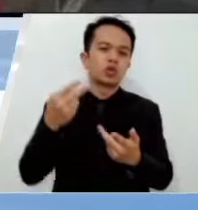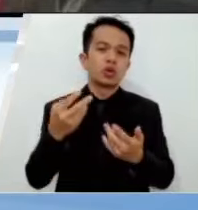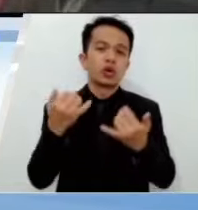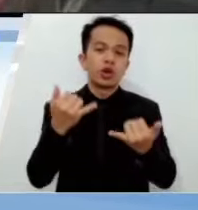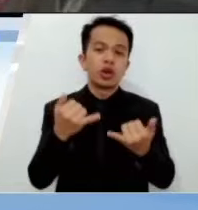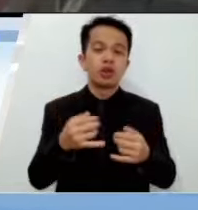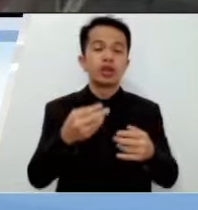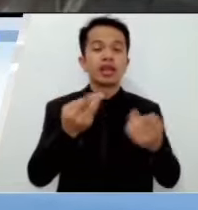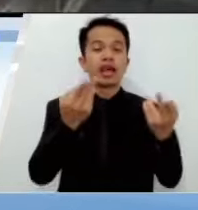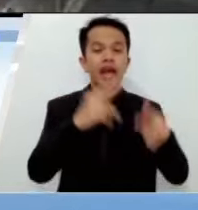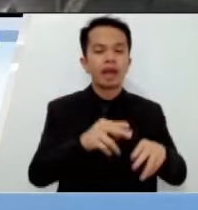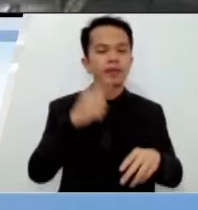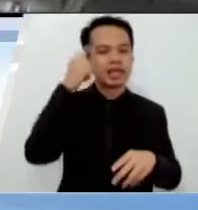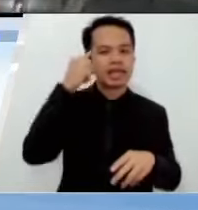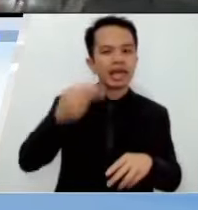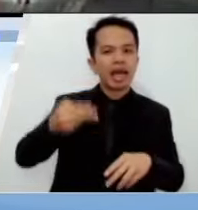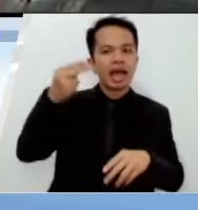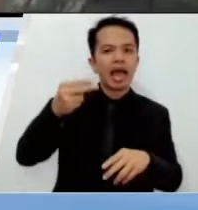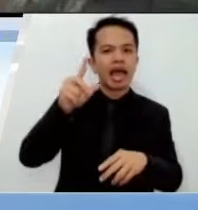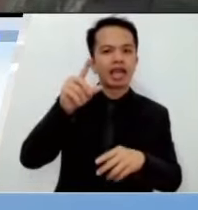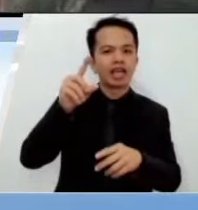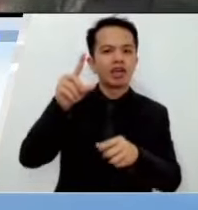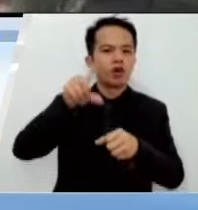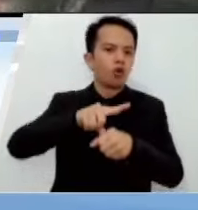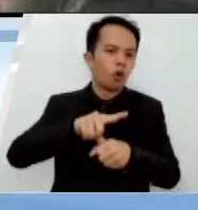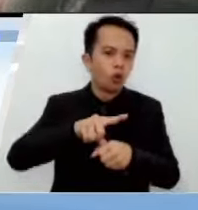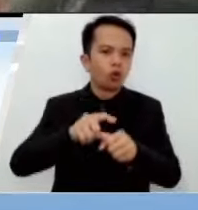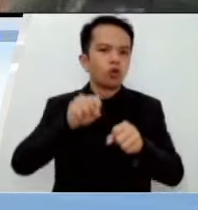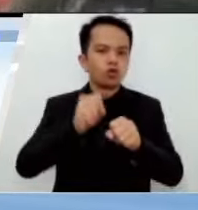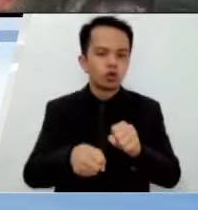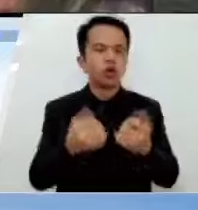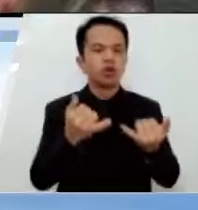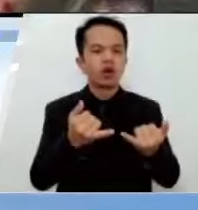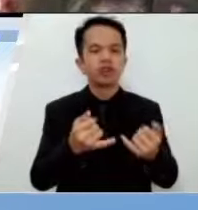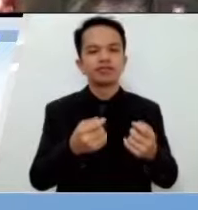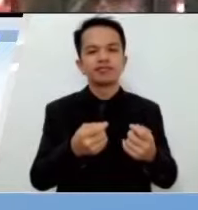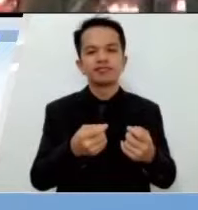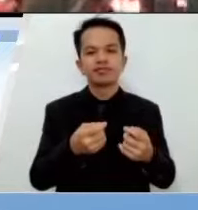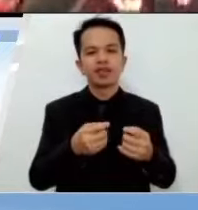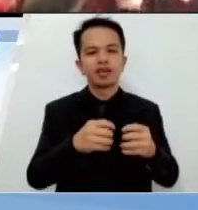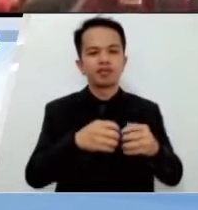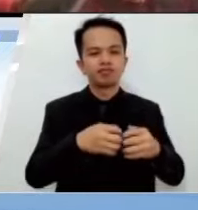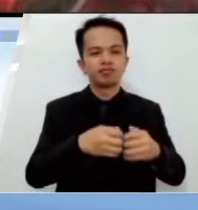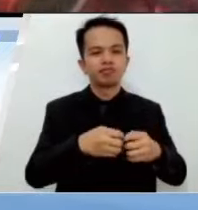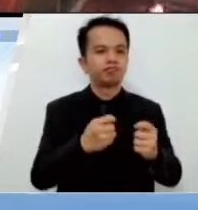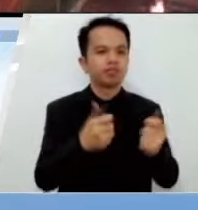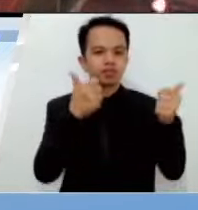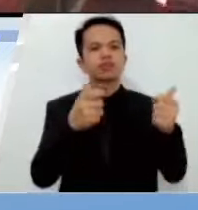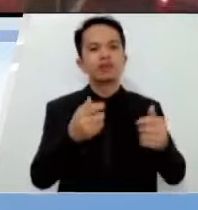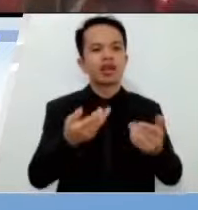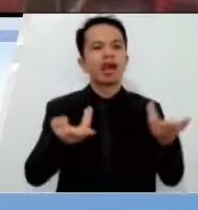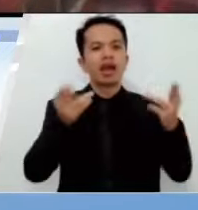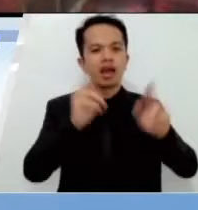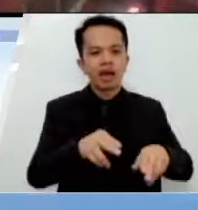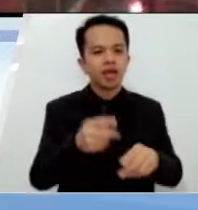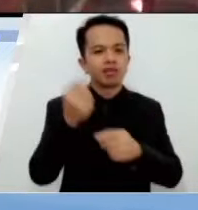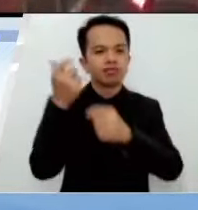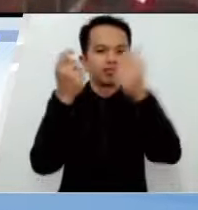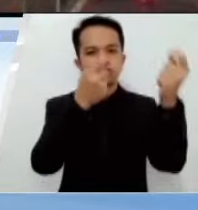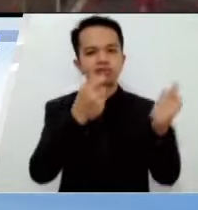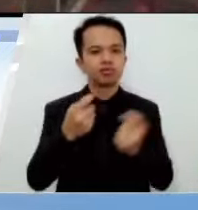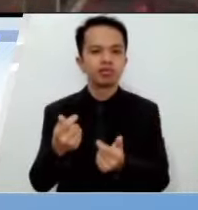as a high power load, no? So because of that, nag-activate siya, dinisconnect na yung ating linya ng kuryente, kung kaya't nag-kick-in ang